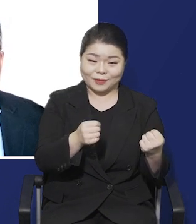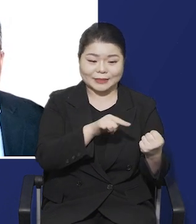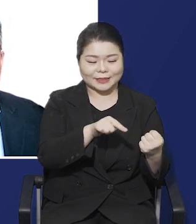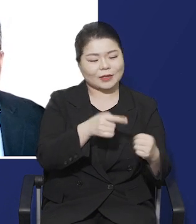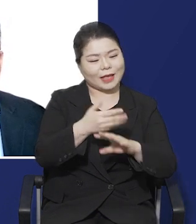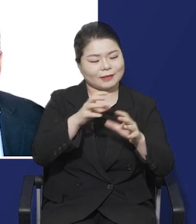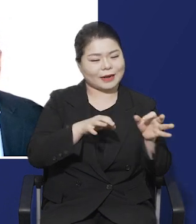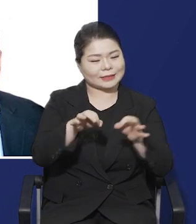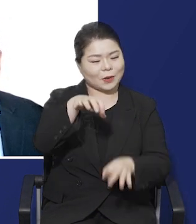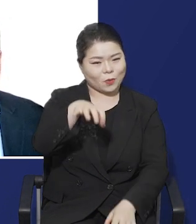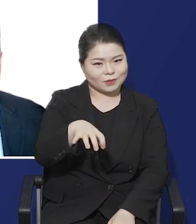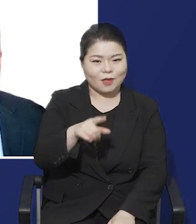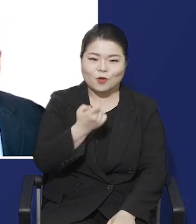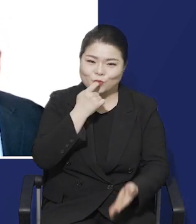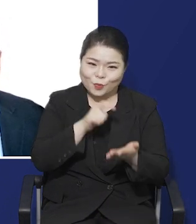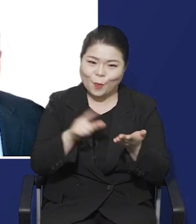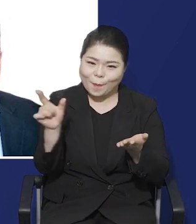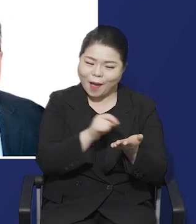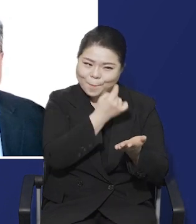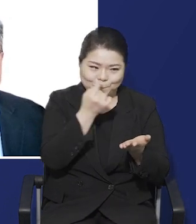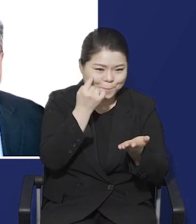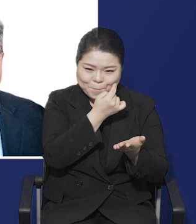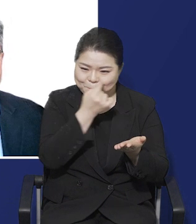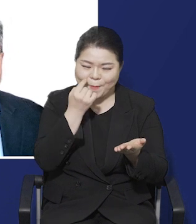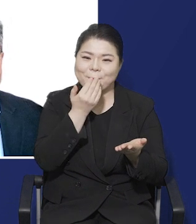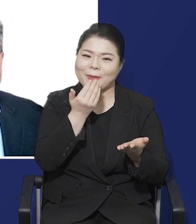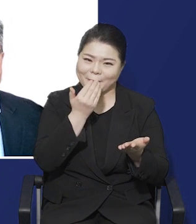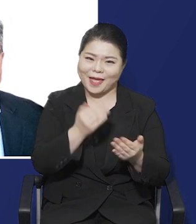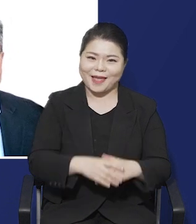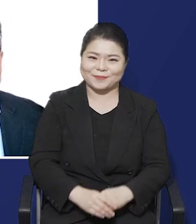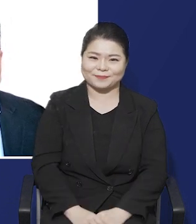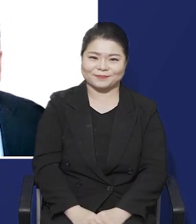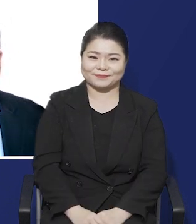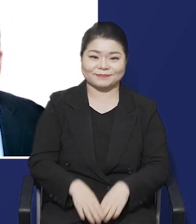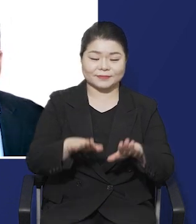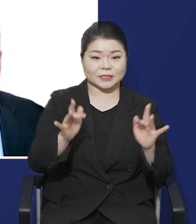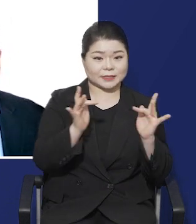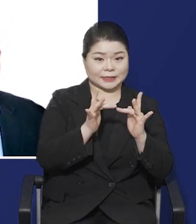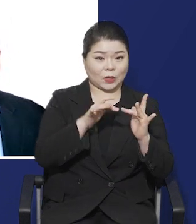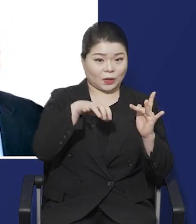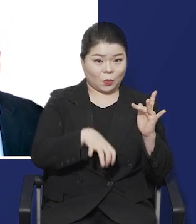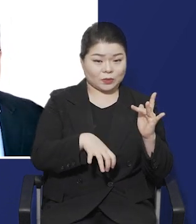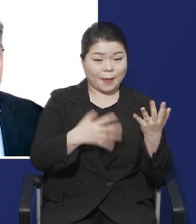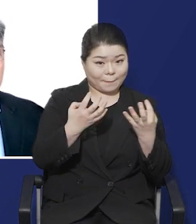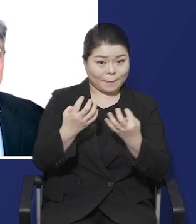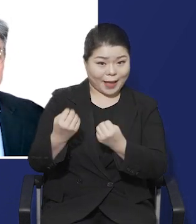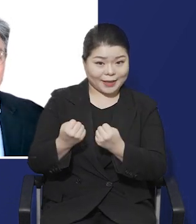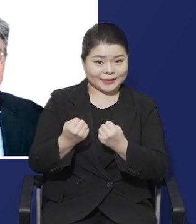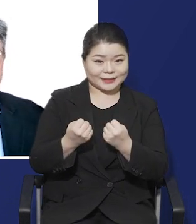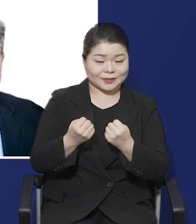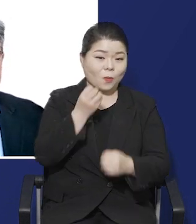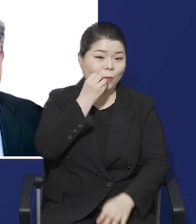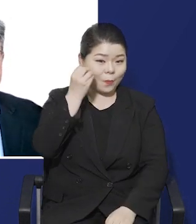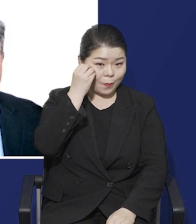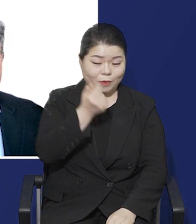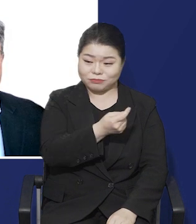해외 시장을 좀 더 쉽고 빠르게 확인할 수 있게 되었습니다. 현재 인터넷상에 다양하고 많은 웹사이트가